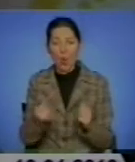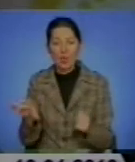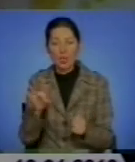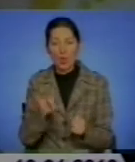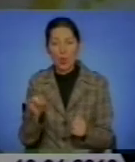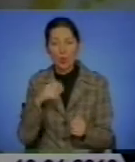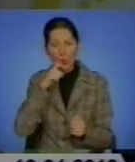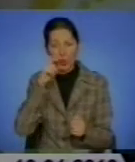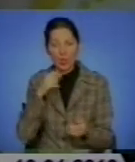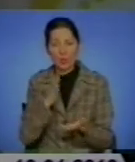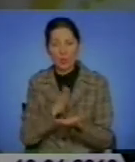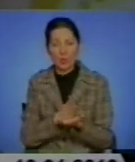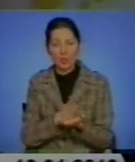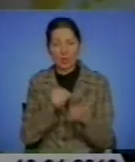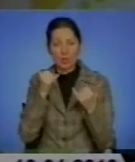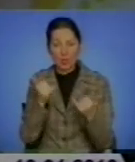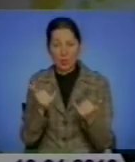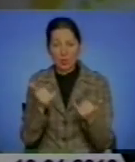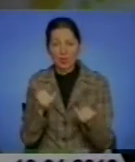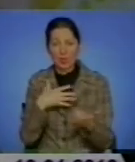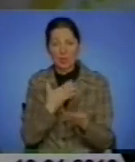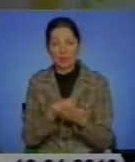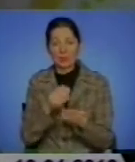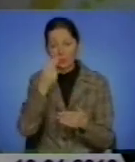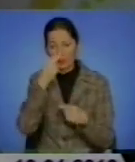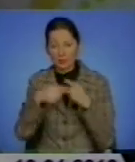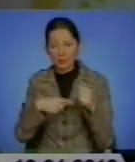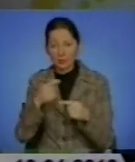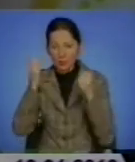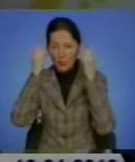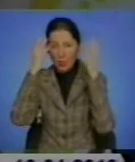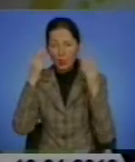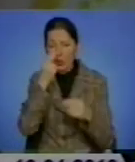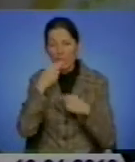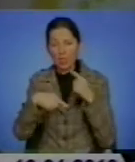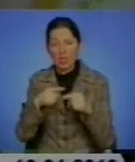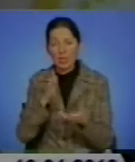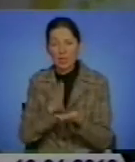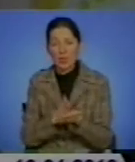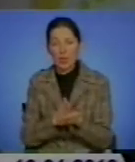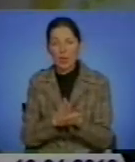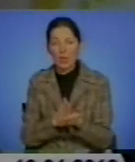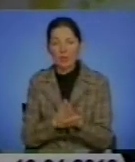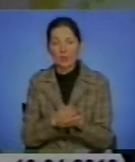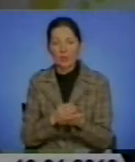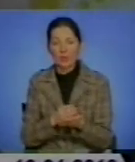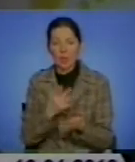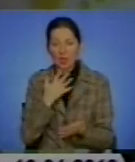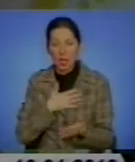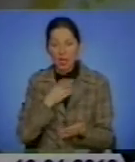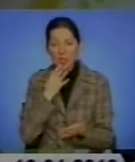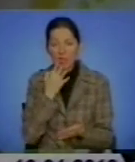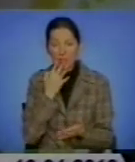України має на сьогодні свої традиції, культурні традиції, має традиції нашої